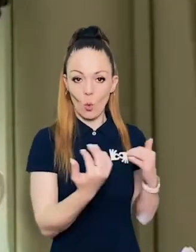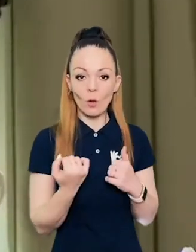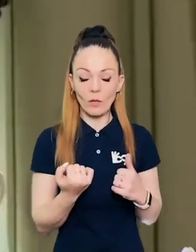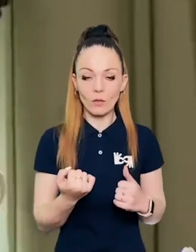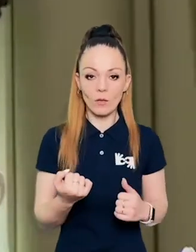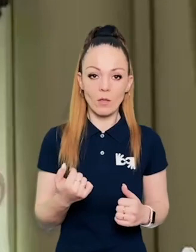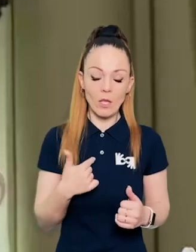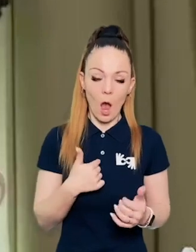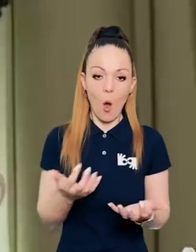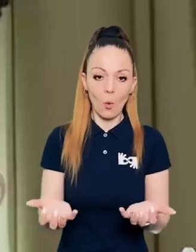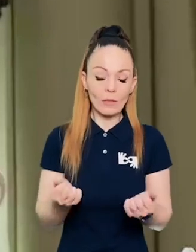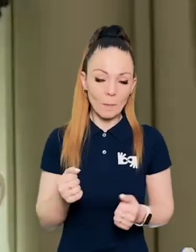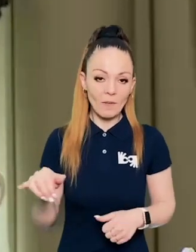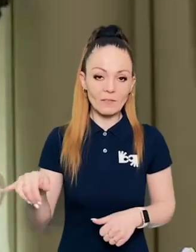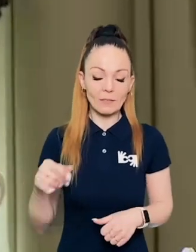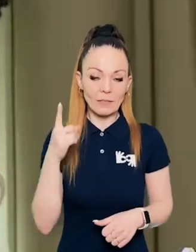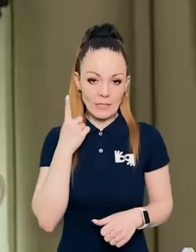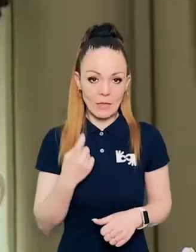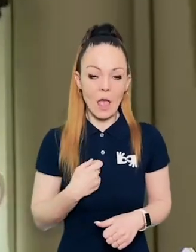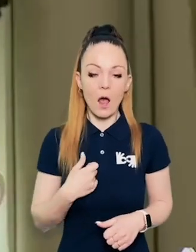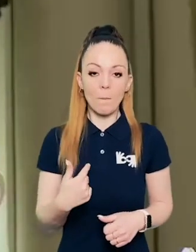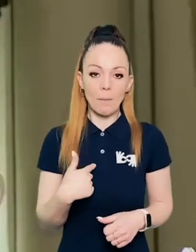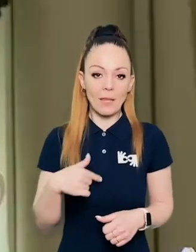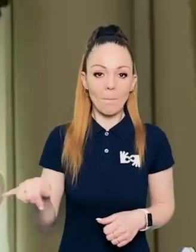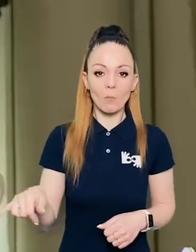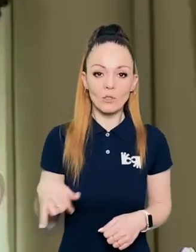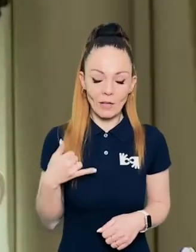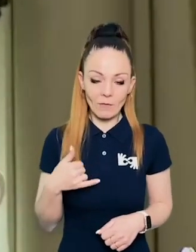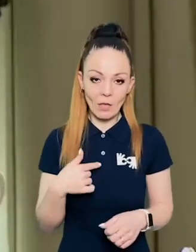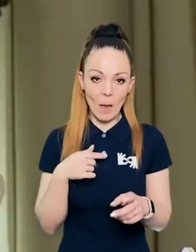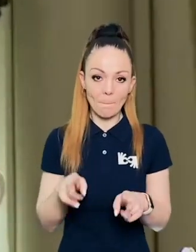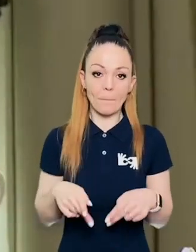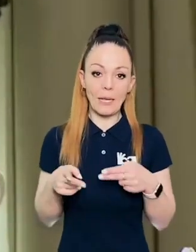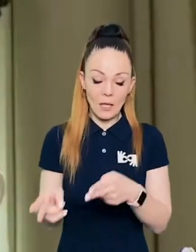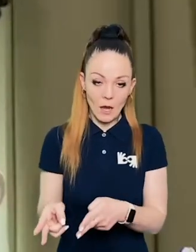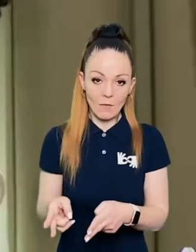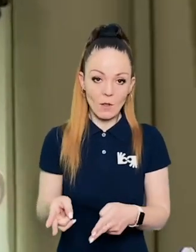пострілу для вторгнення, я отримав сигнал, мені подзвонили, я